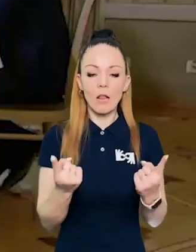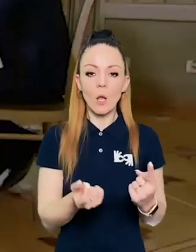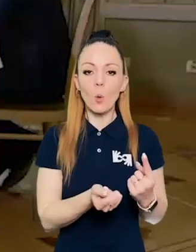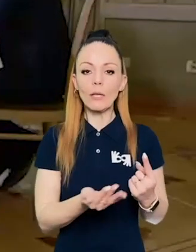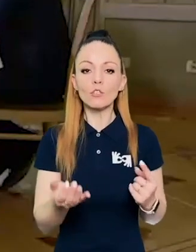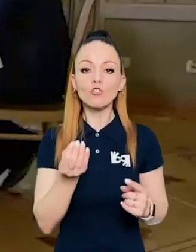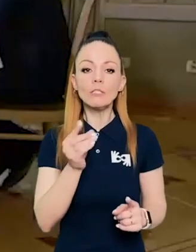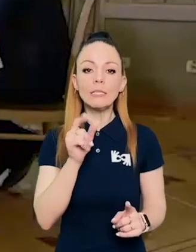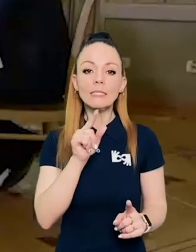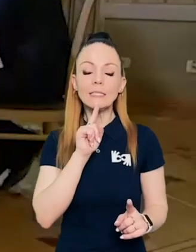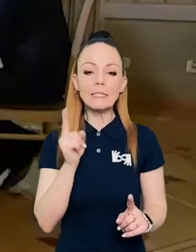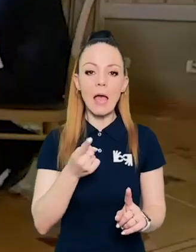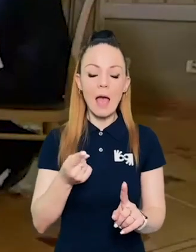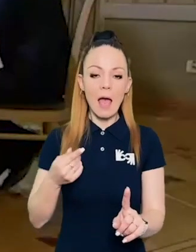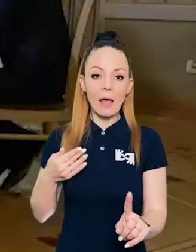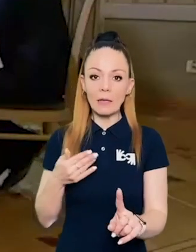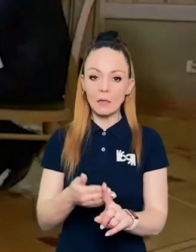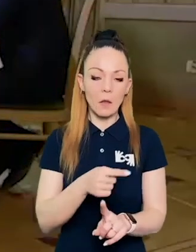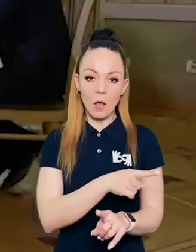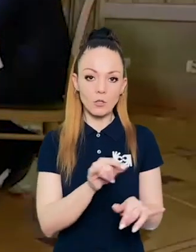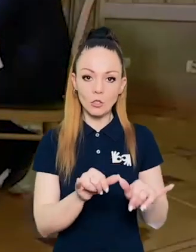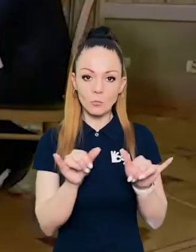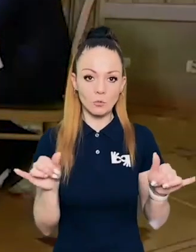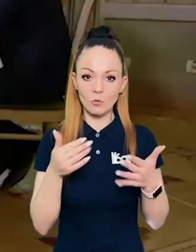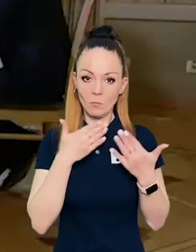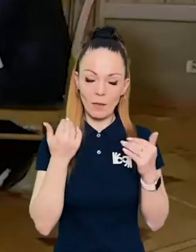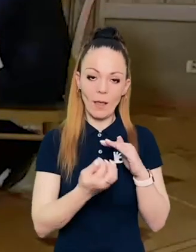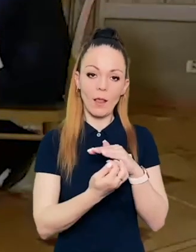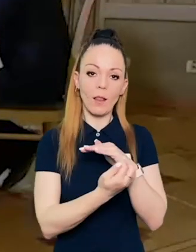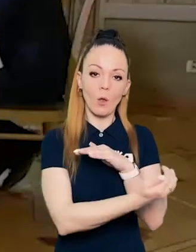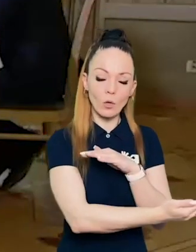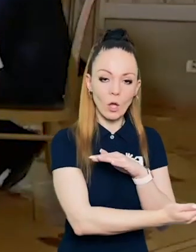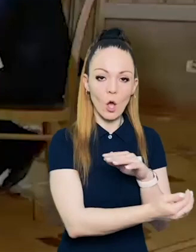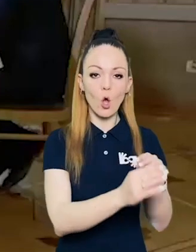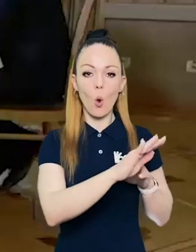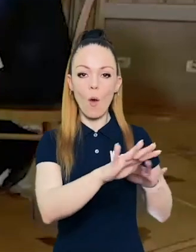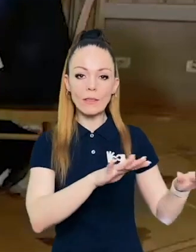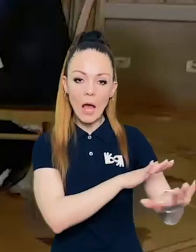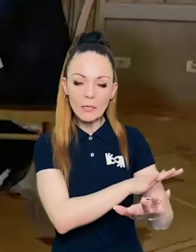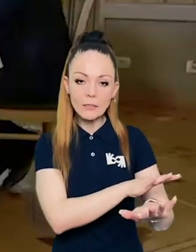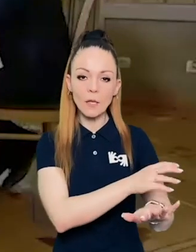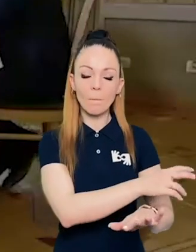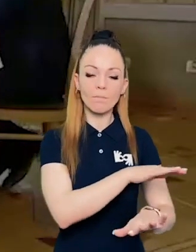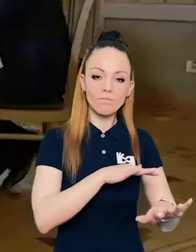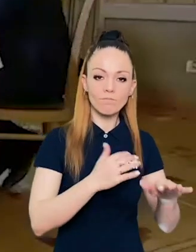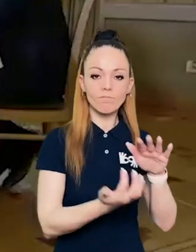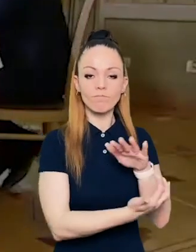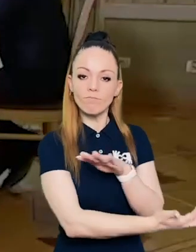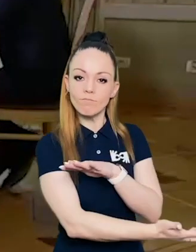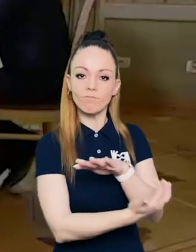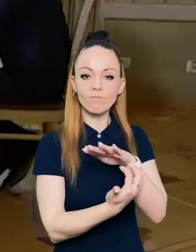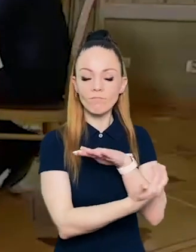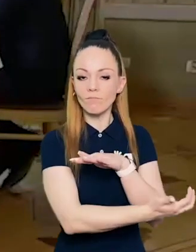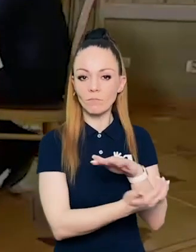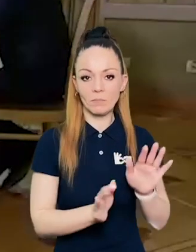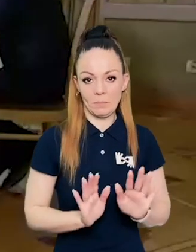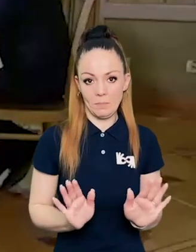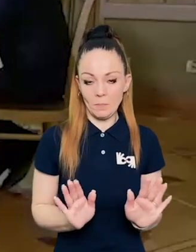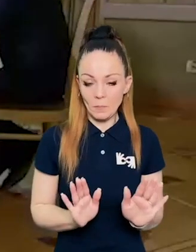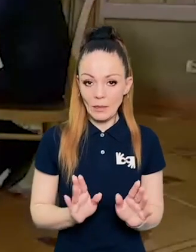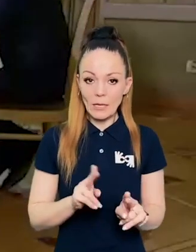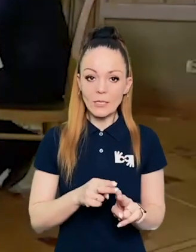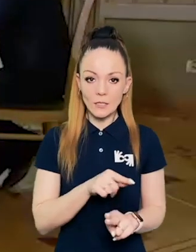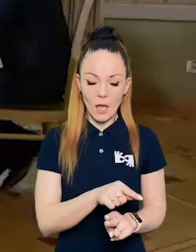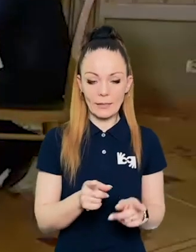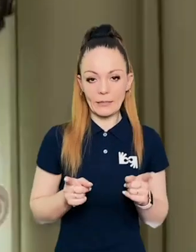тоді, вони зосередили велику кількість, ще за рік до цього, так воно і не збільшувалось. Воно відходили, ротації, приходили